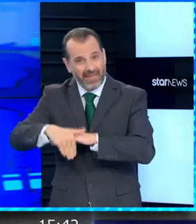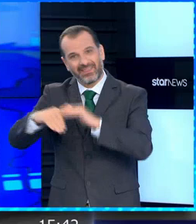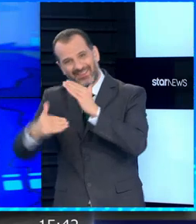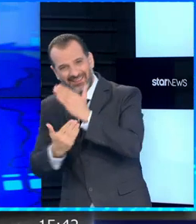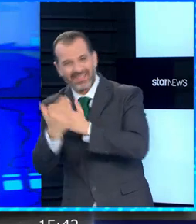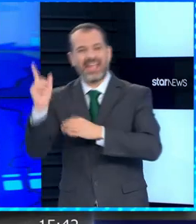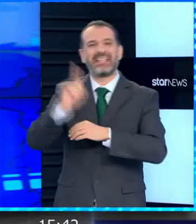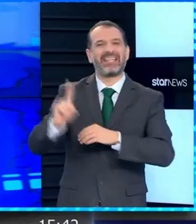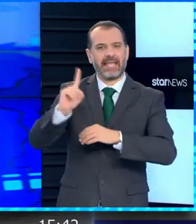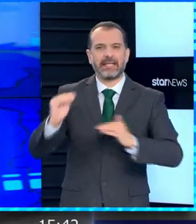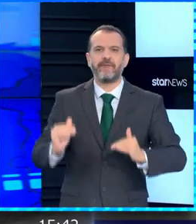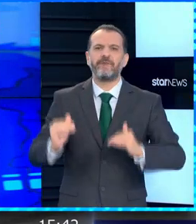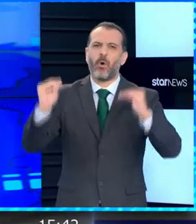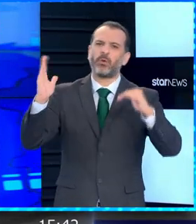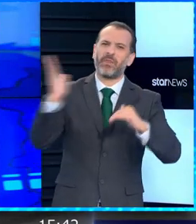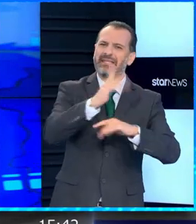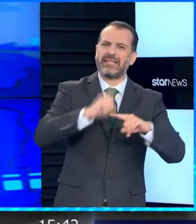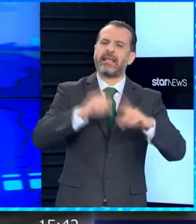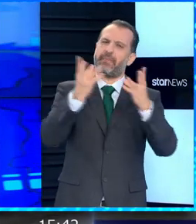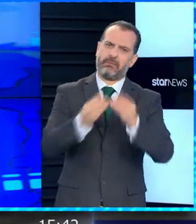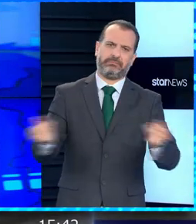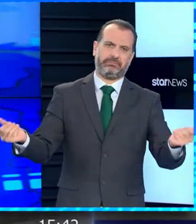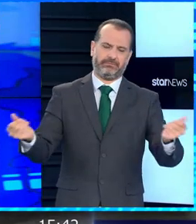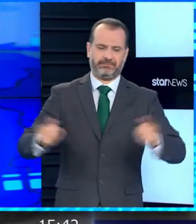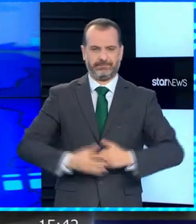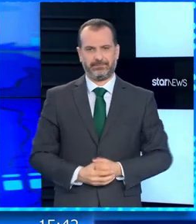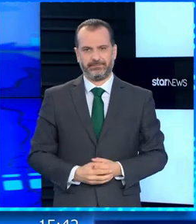στη βορειοδυτική χώρα θα εξασθενήσουν.